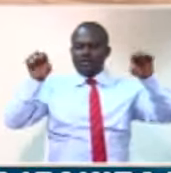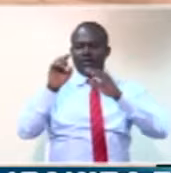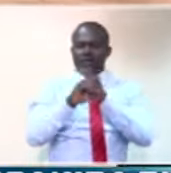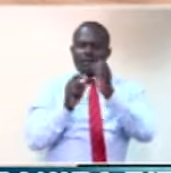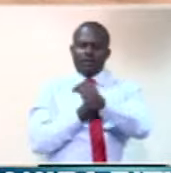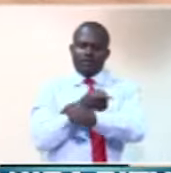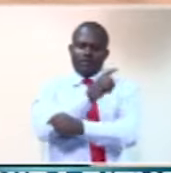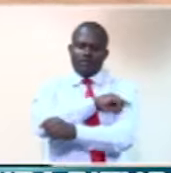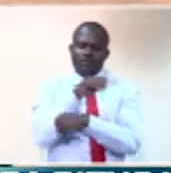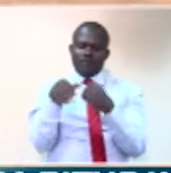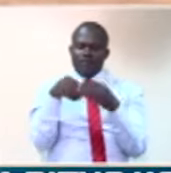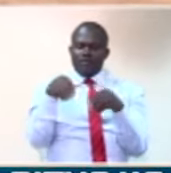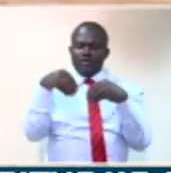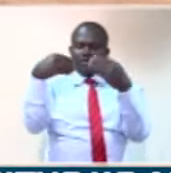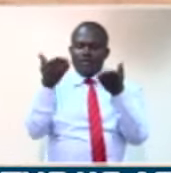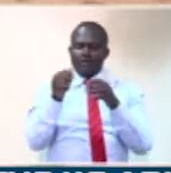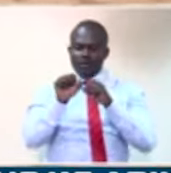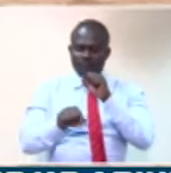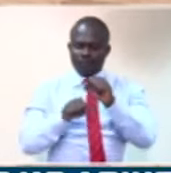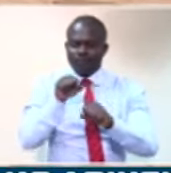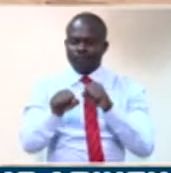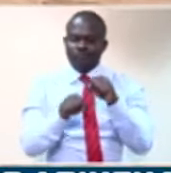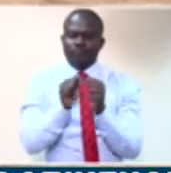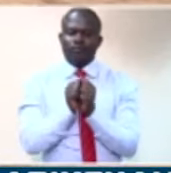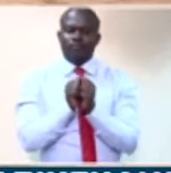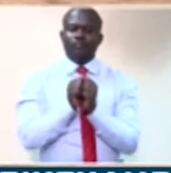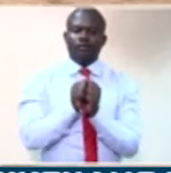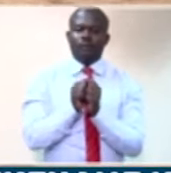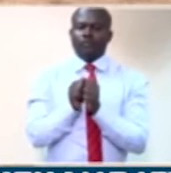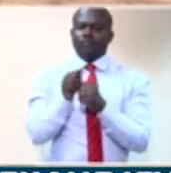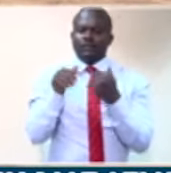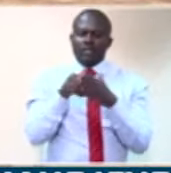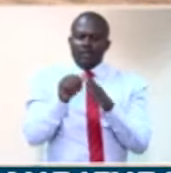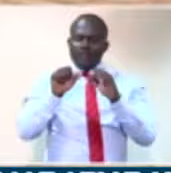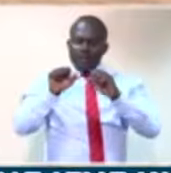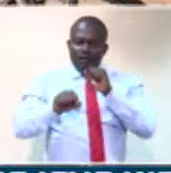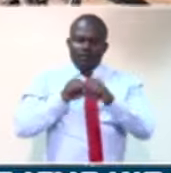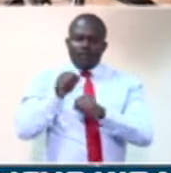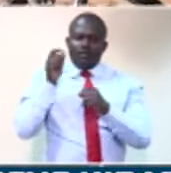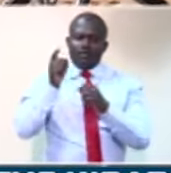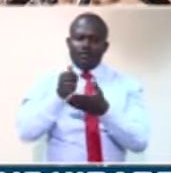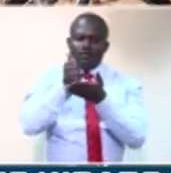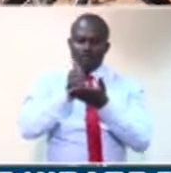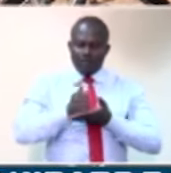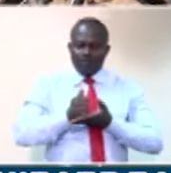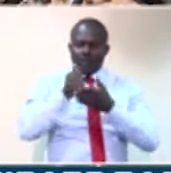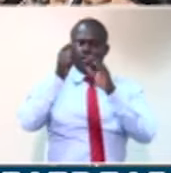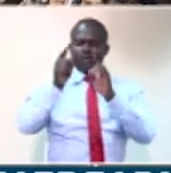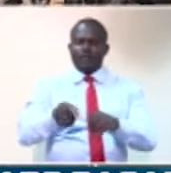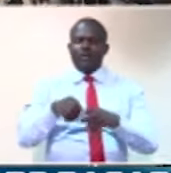Ngoma bakaba bahawe amagare. Iri gare rije kumfasha kugera ku